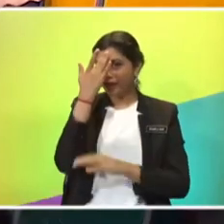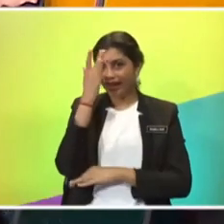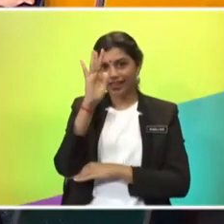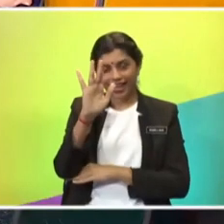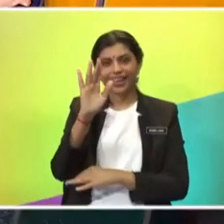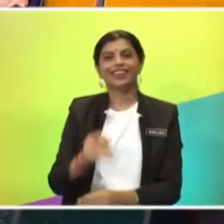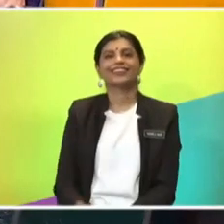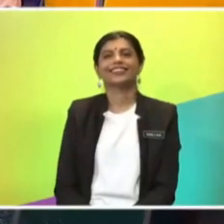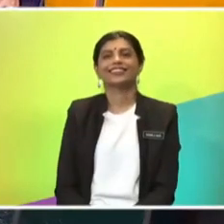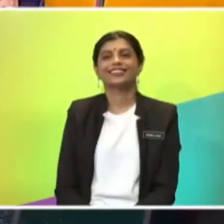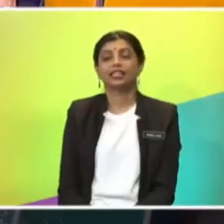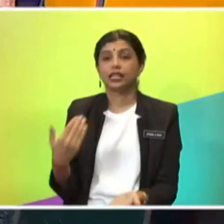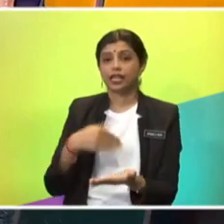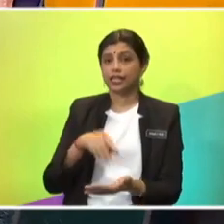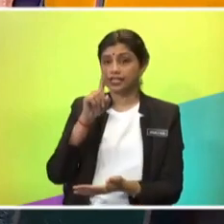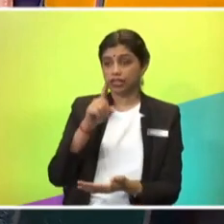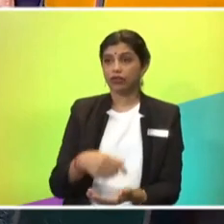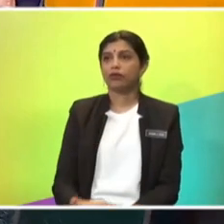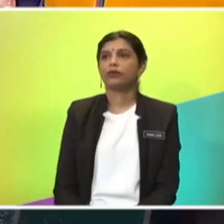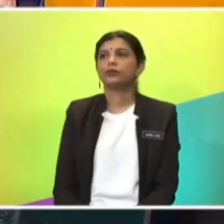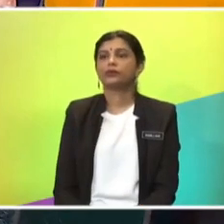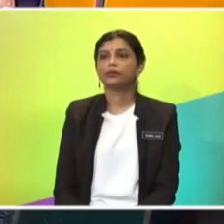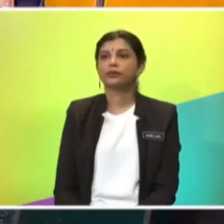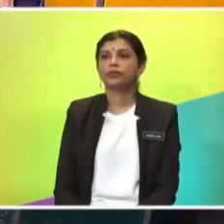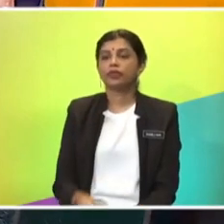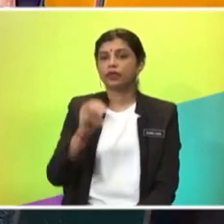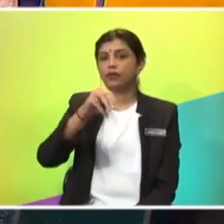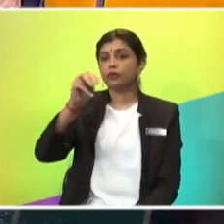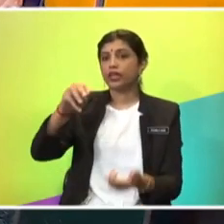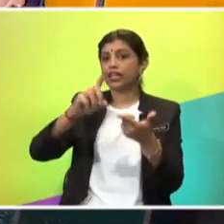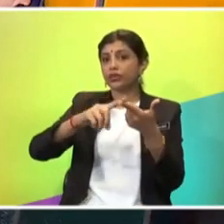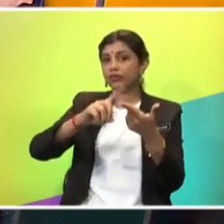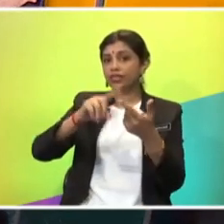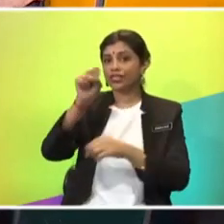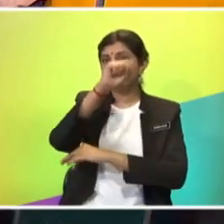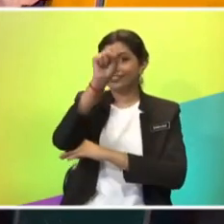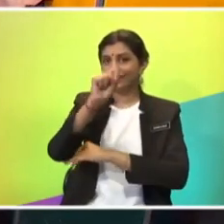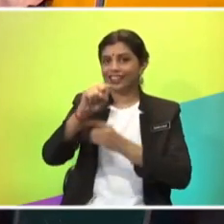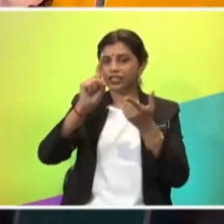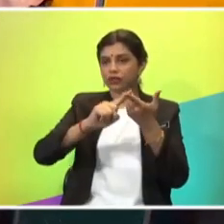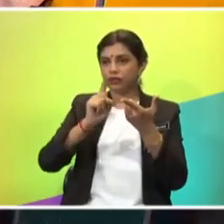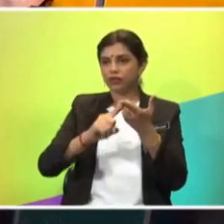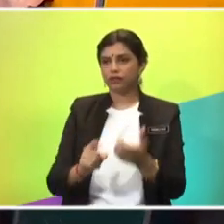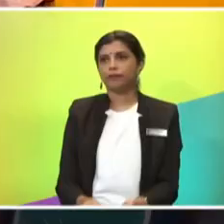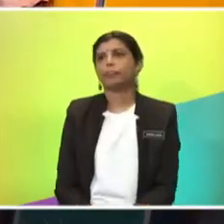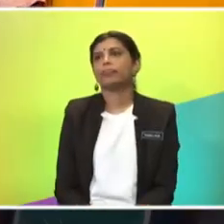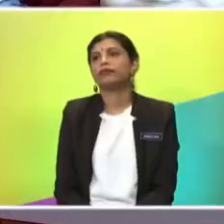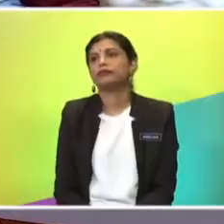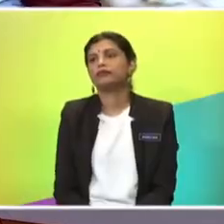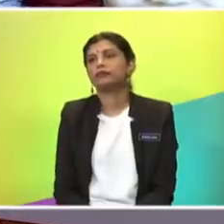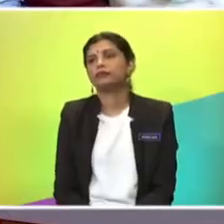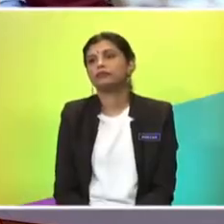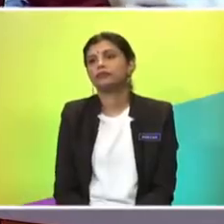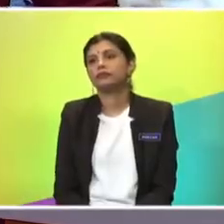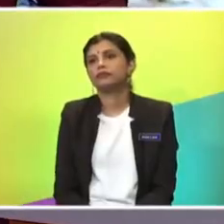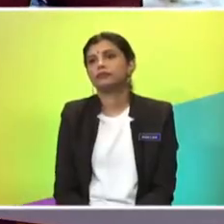Okey, kita putar lagi untuk next soalan. Baik, kita tengok siapa yang kena. Adakah Iman lagi ataupun rakan kita